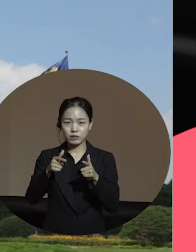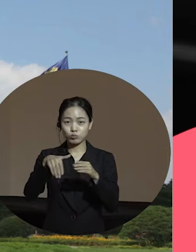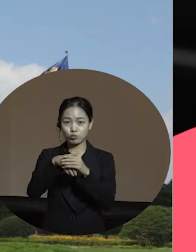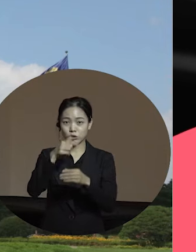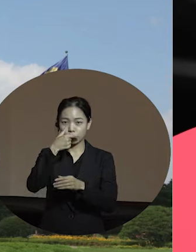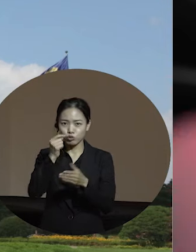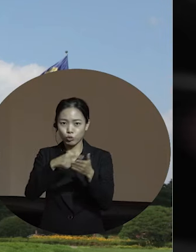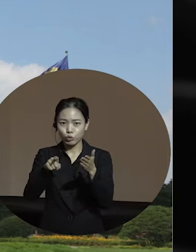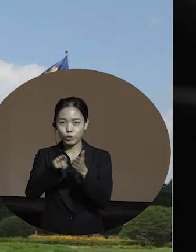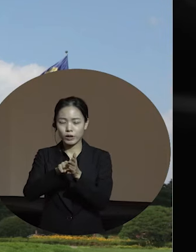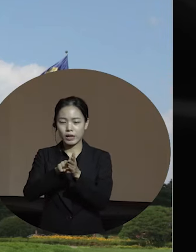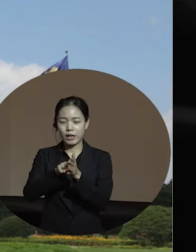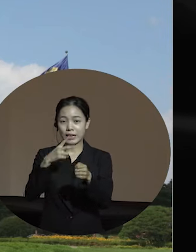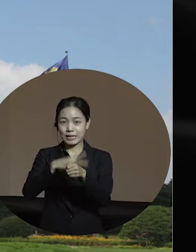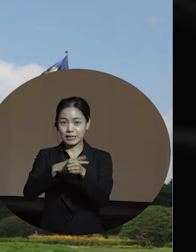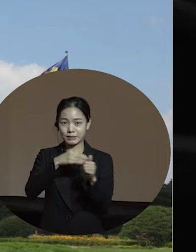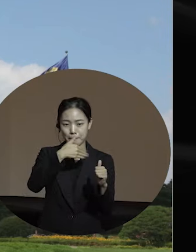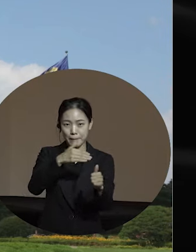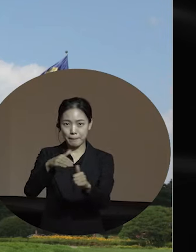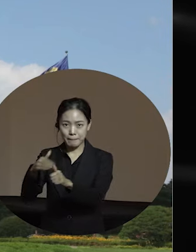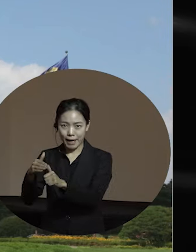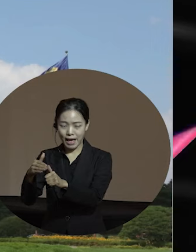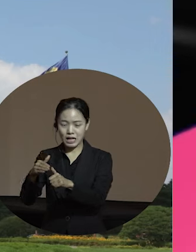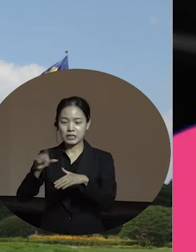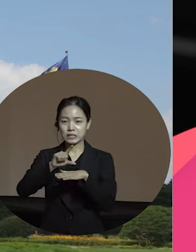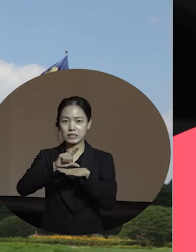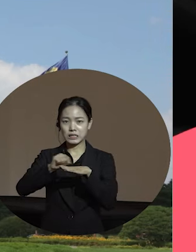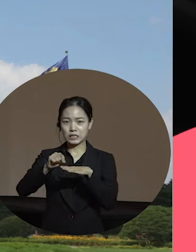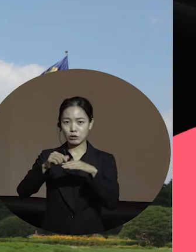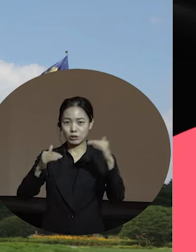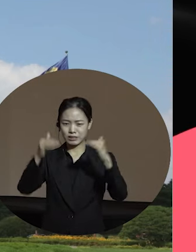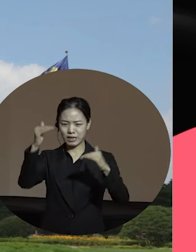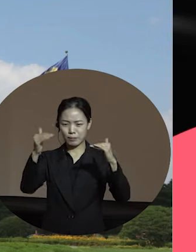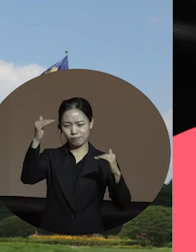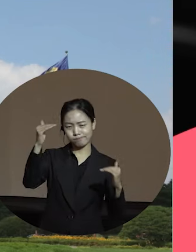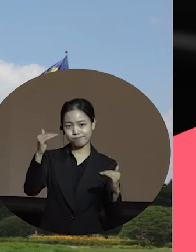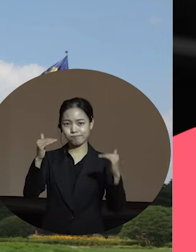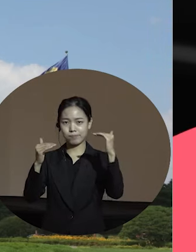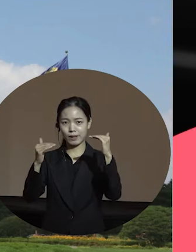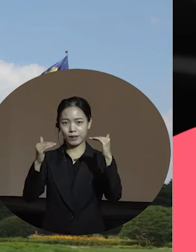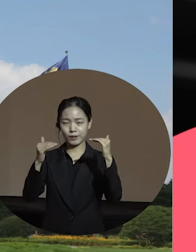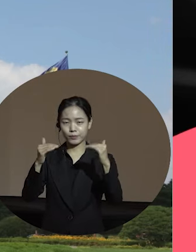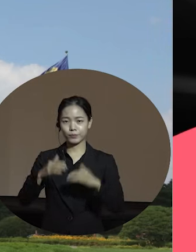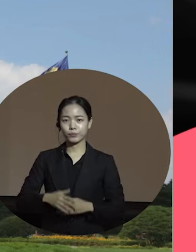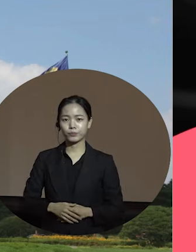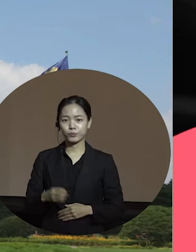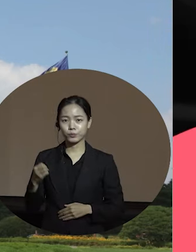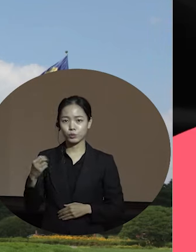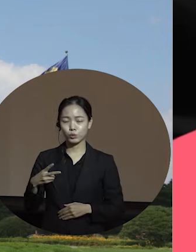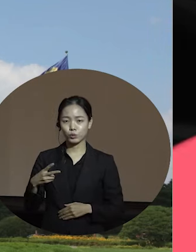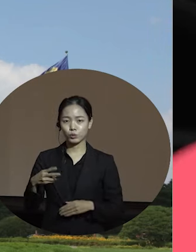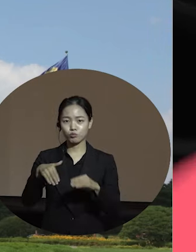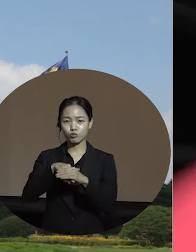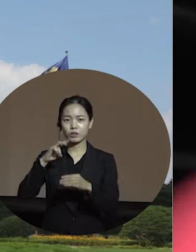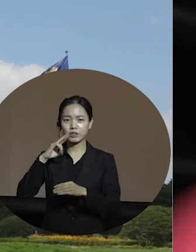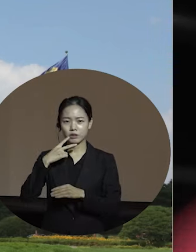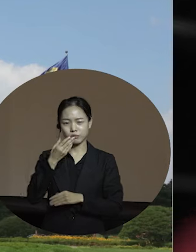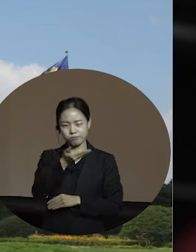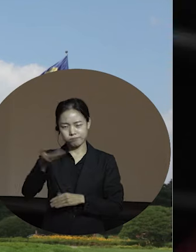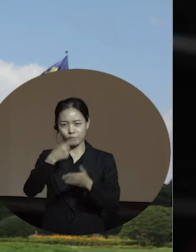등 지역 간의 문화 격차를 줄이고 미래 세대의 차별 없는 문화예술 활동을 위해 다양한